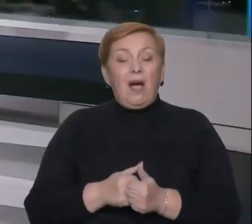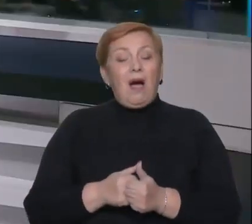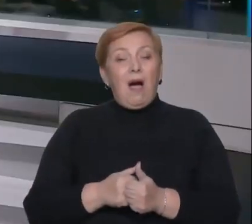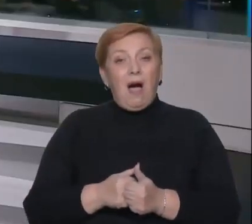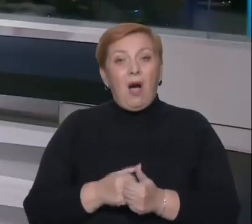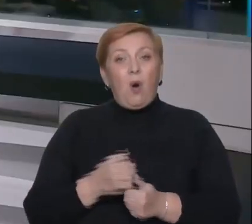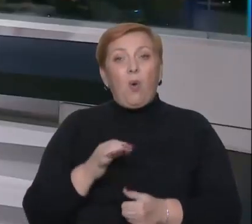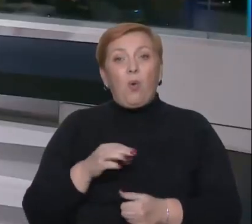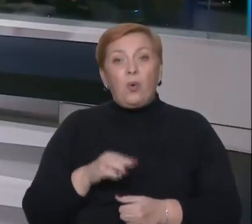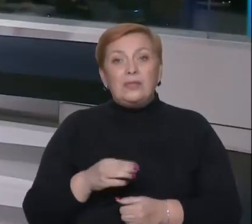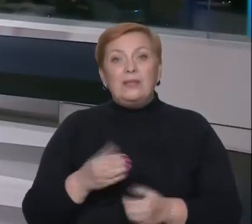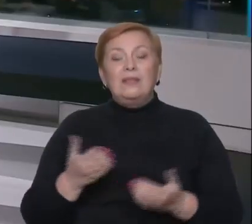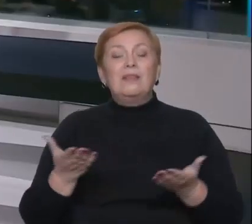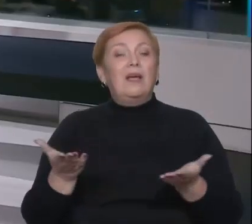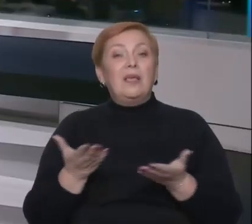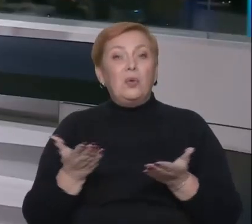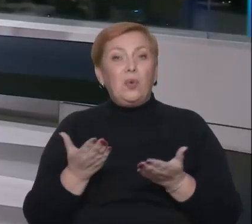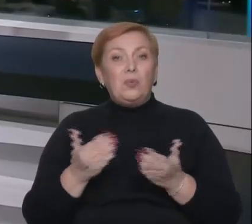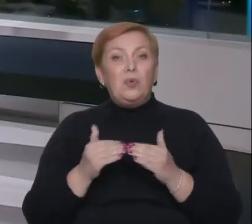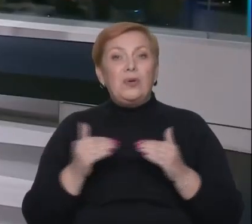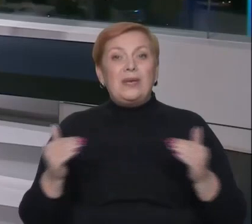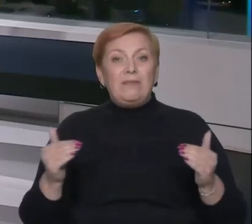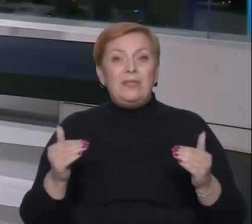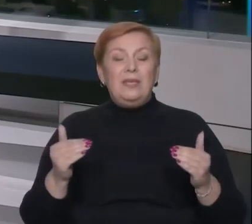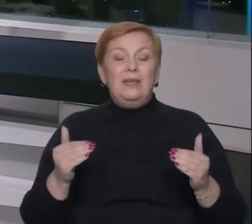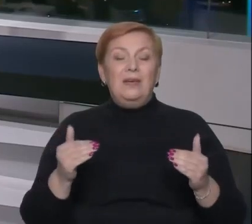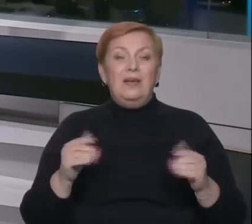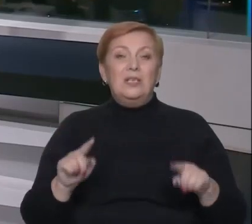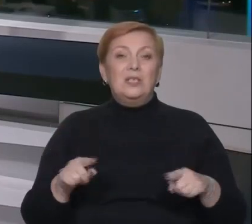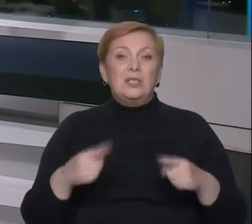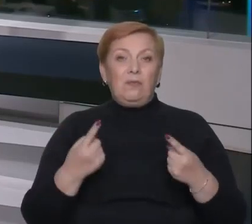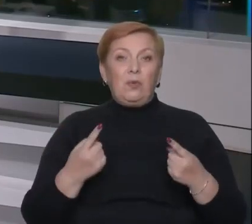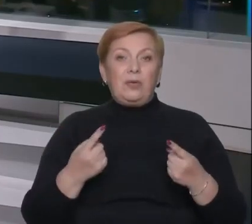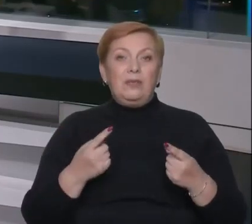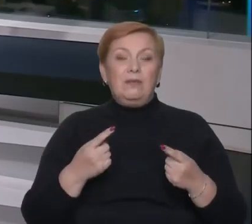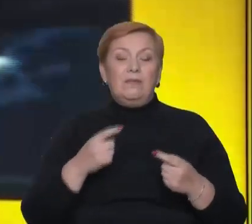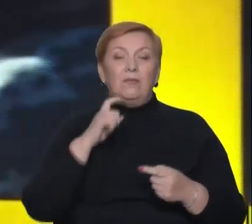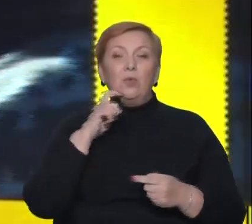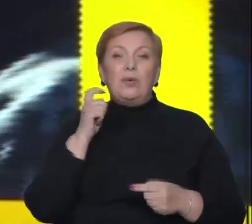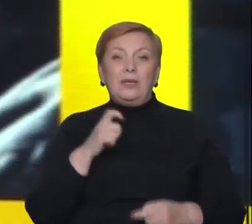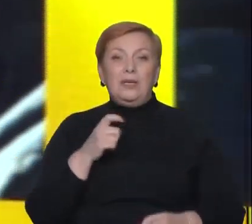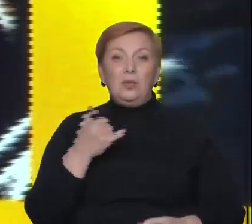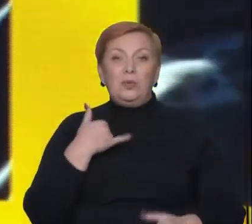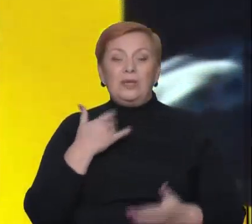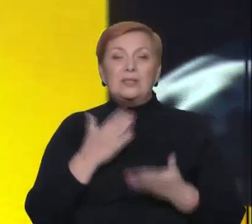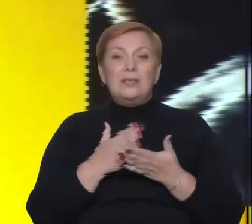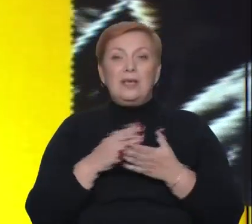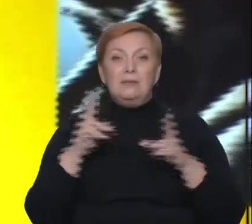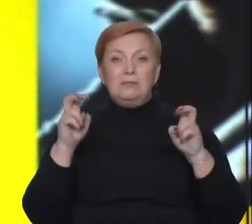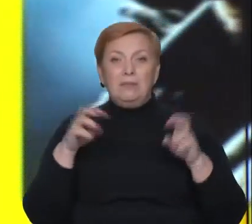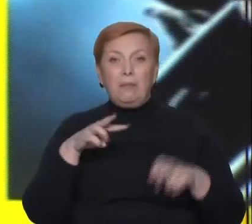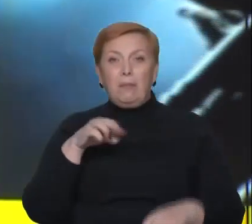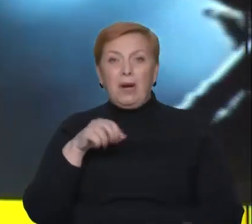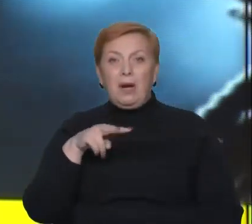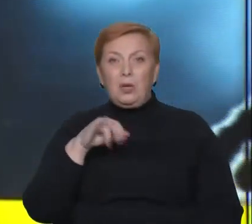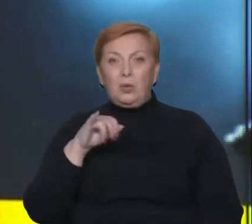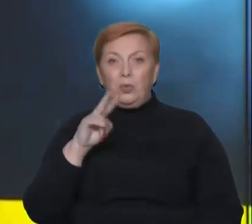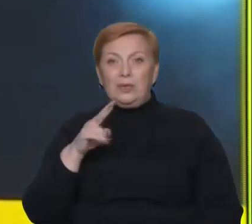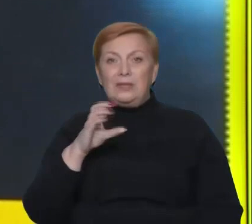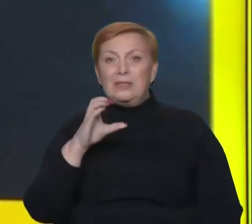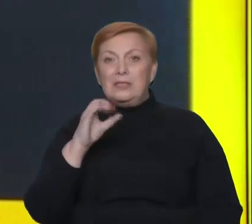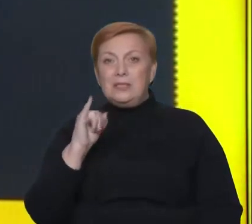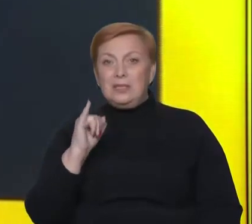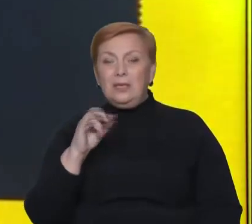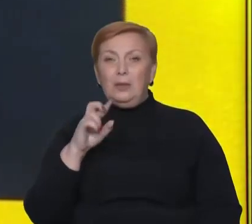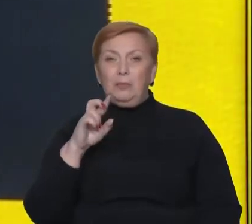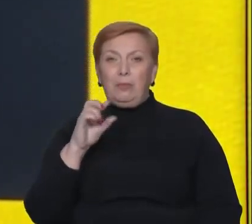цих малюк Sea Baby, у нас є морський дрон? Ну, вибачте, ми за цей